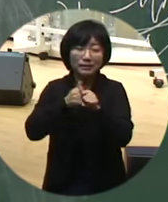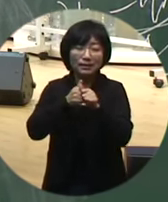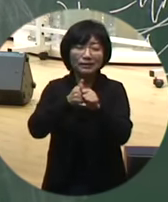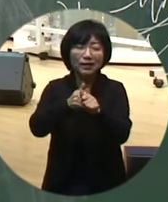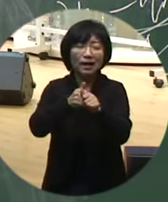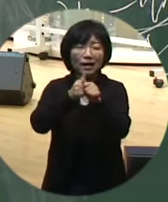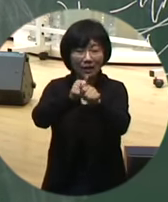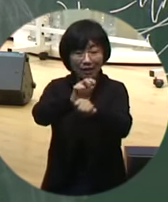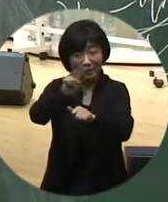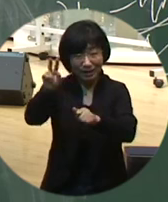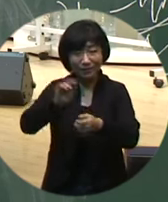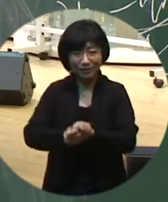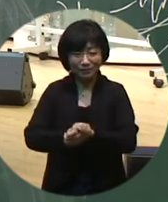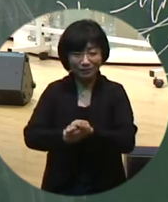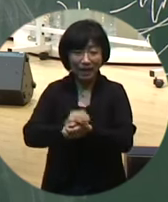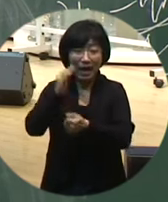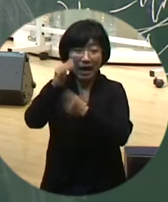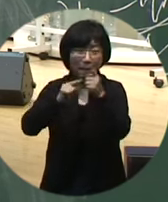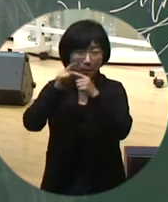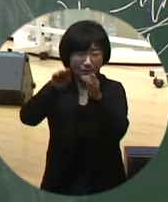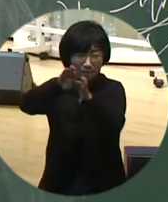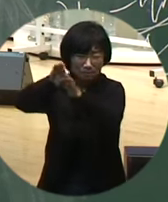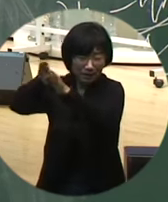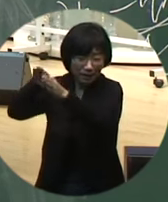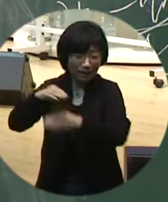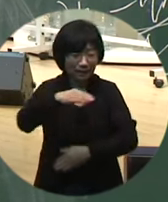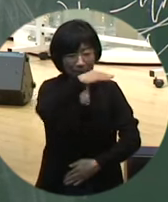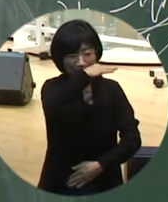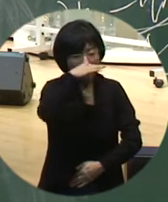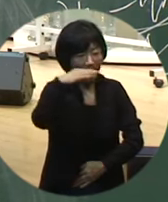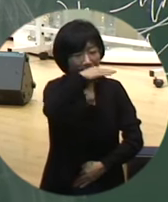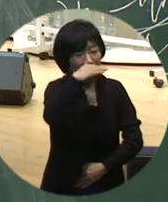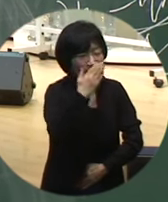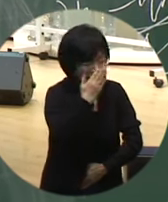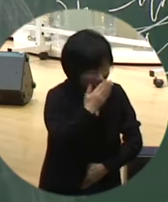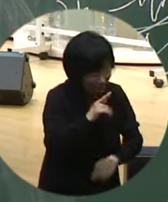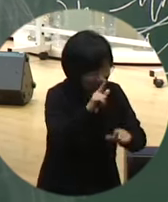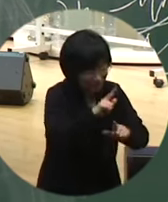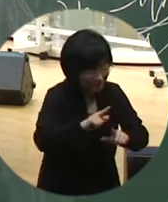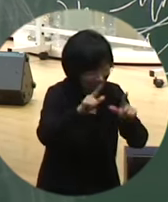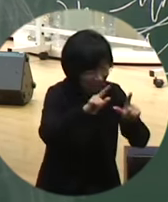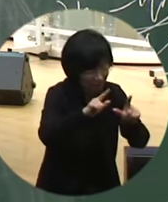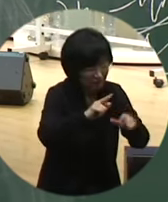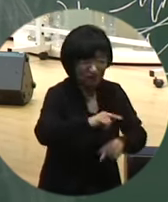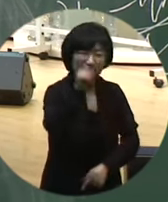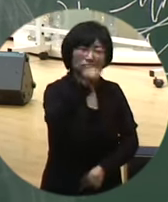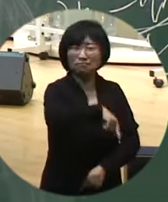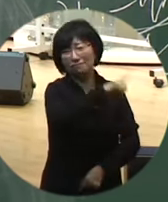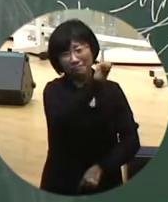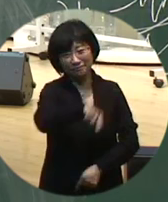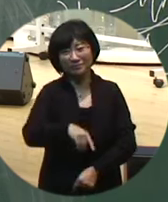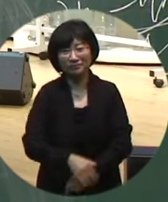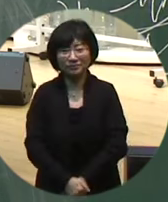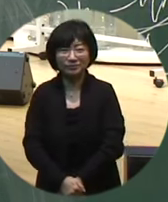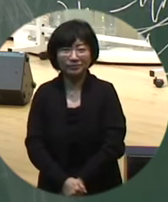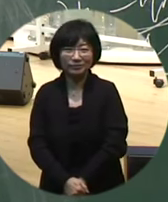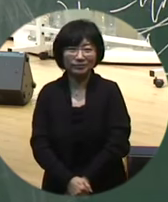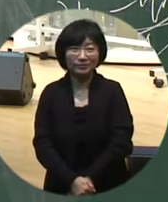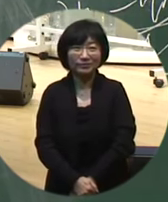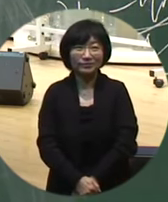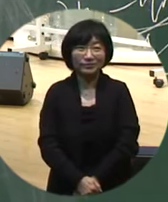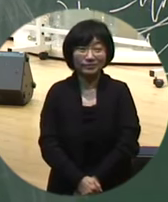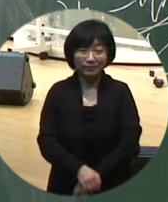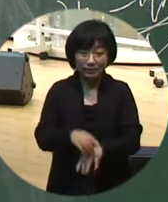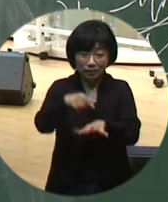사람이 아무리 바르게 살아도 틀린 거예요. That's why we must follow after the word. Even if you are living an upright life, if you're not following the word, that's incorrect.